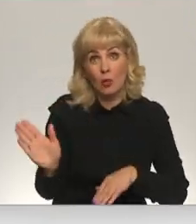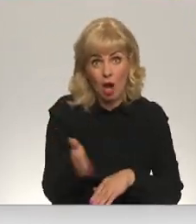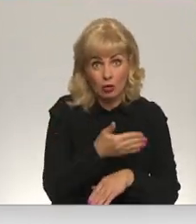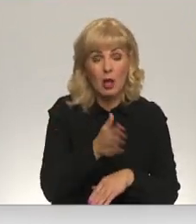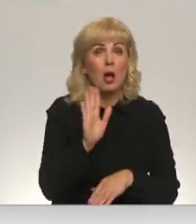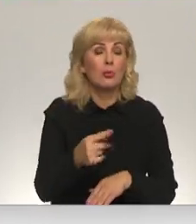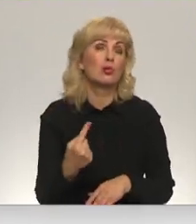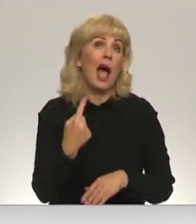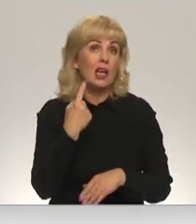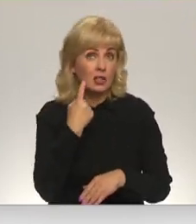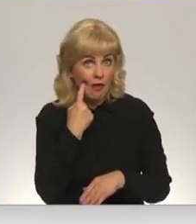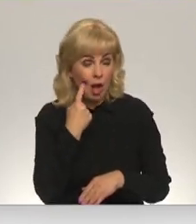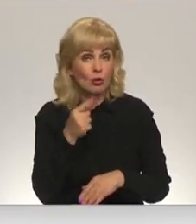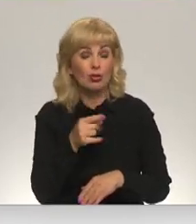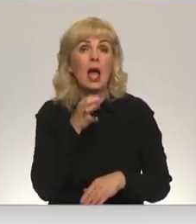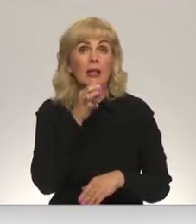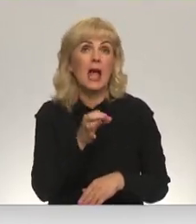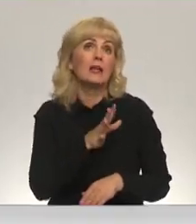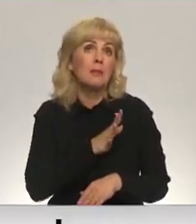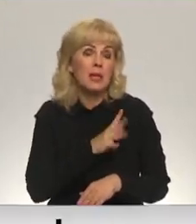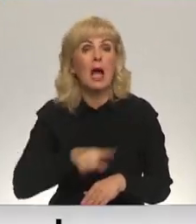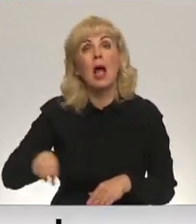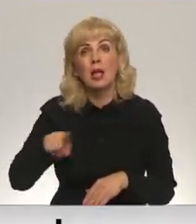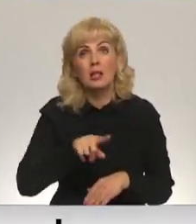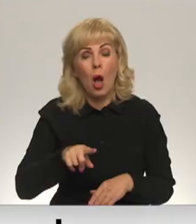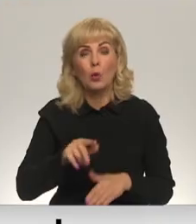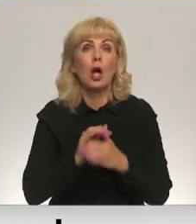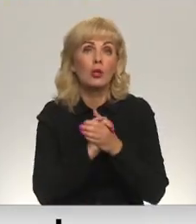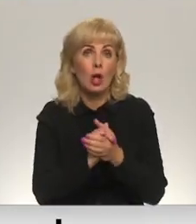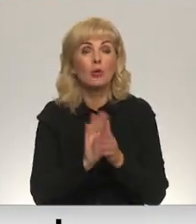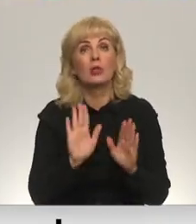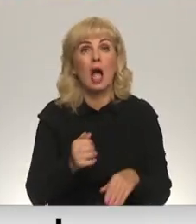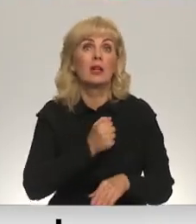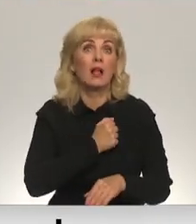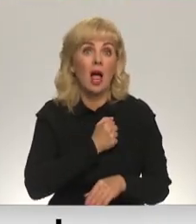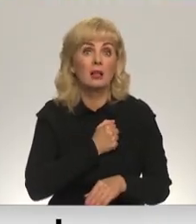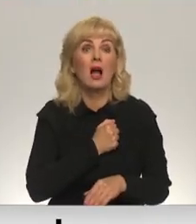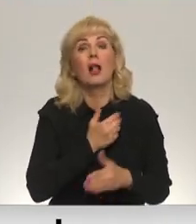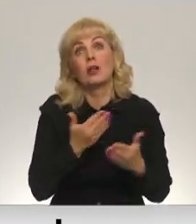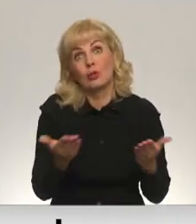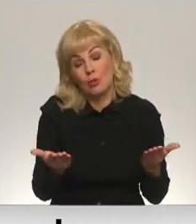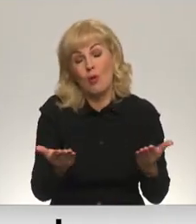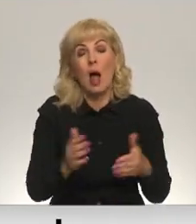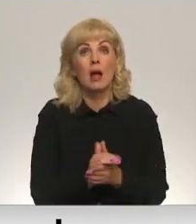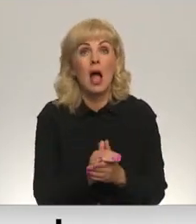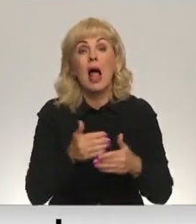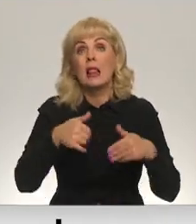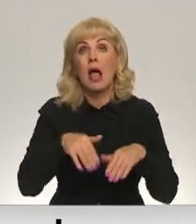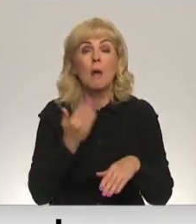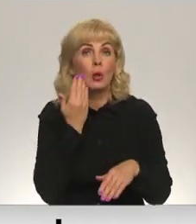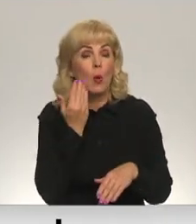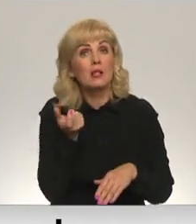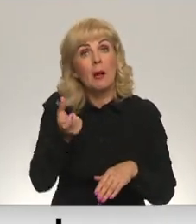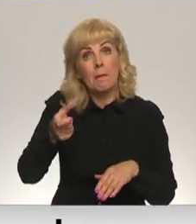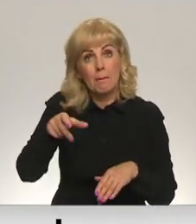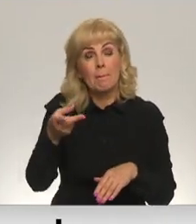būs aizvainojoši. Nu, tā teikt, bija tautu draudzība. Nu, būs Latgales, tad Latgales. Lēmumu par nosaukuma maiņu